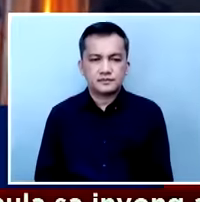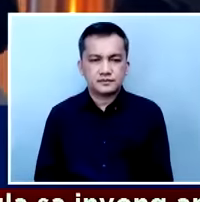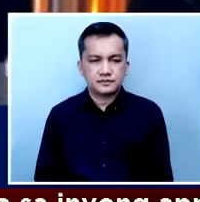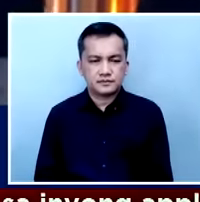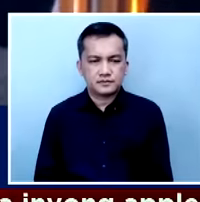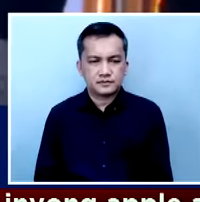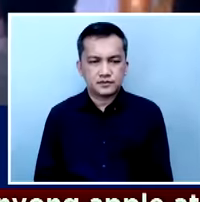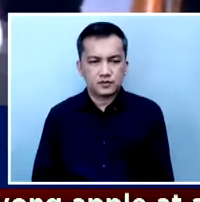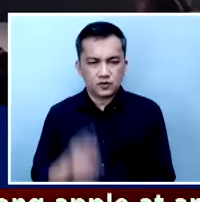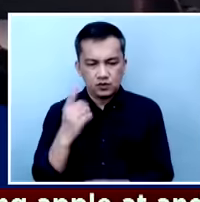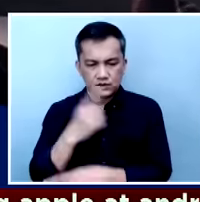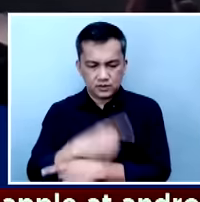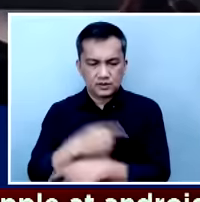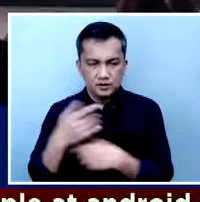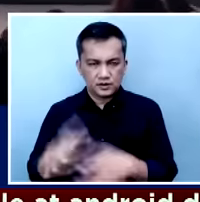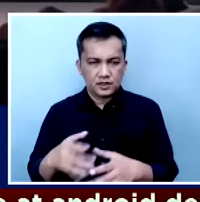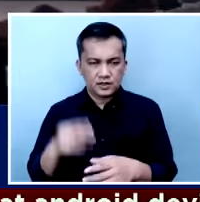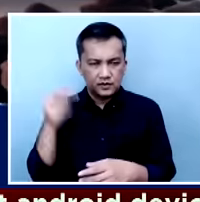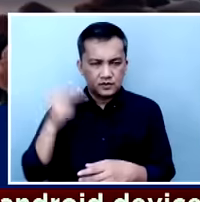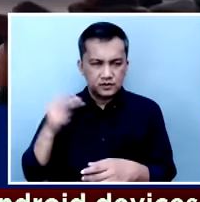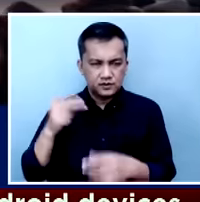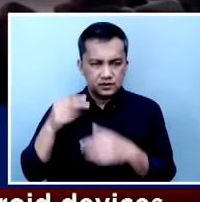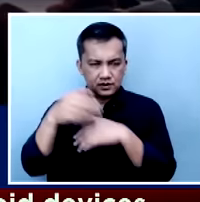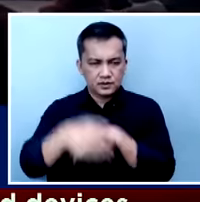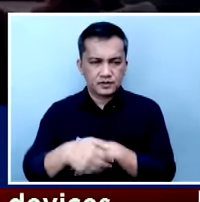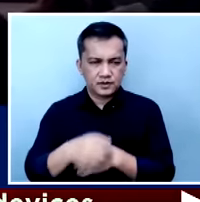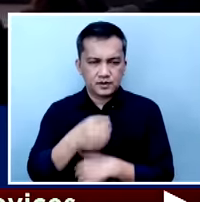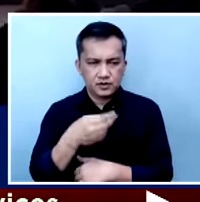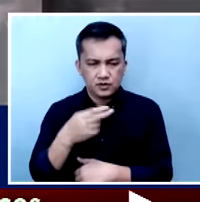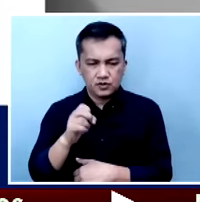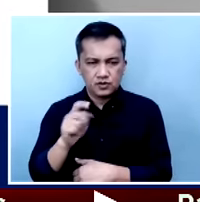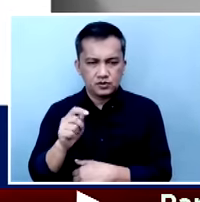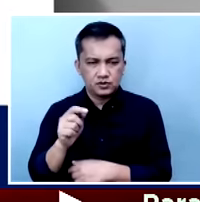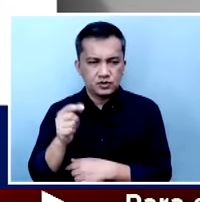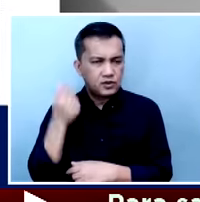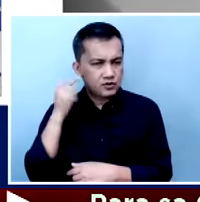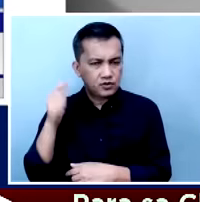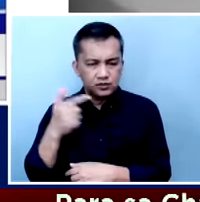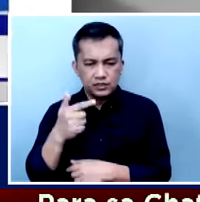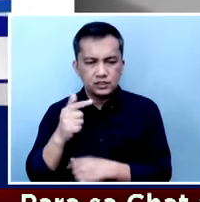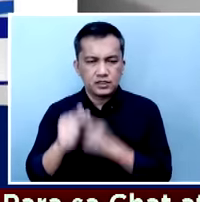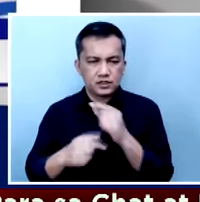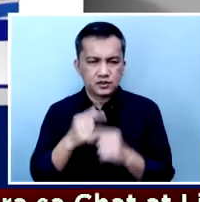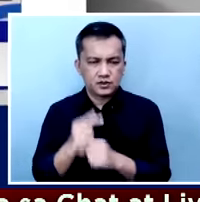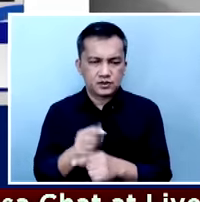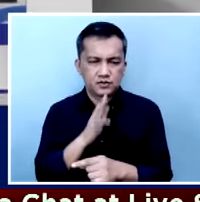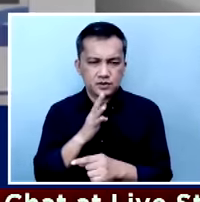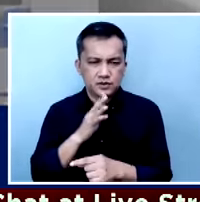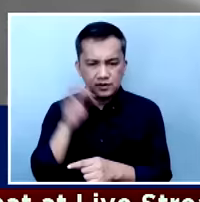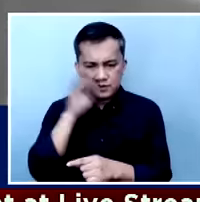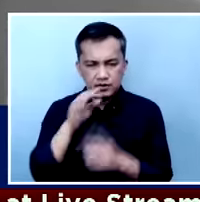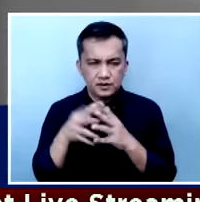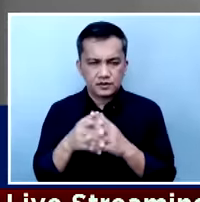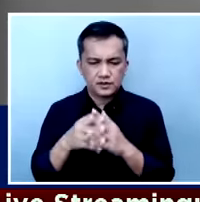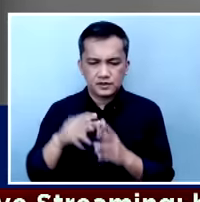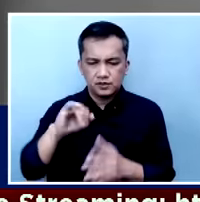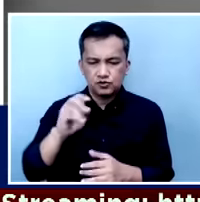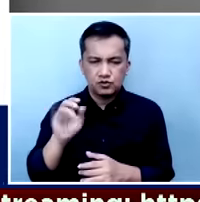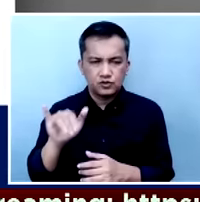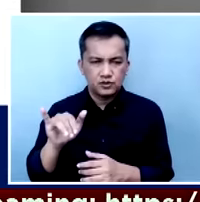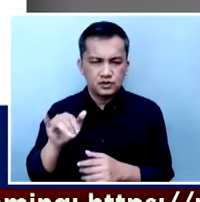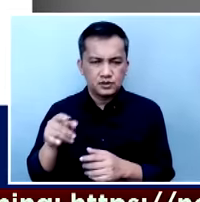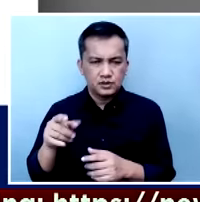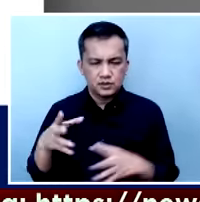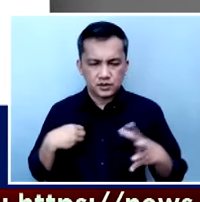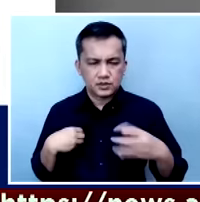Isang araw matapos ang makasaysayang gabi ng pag-host niya ng Golden Globes Awards, nagsalita na ang film comedian na si Jokoy matapos makatanggap